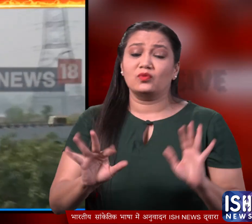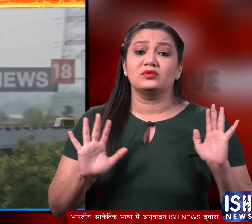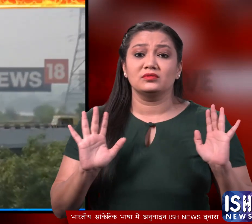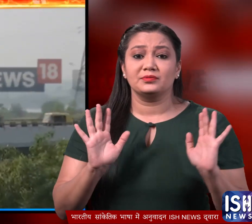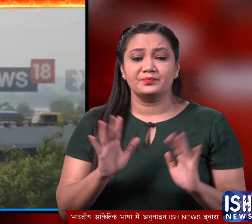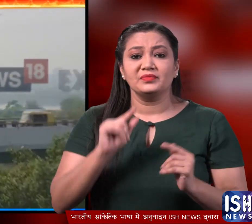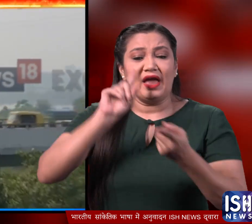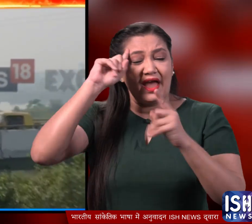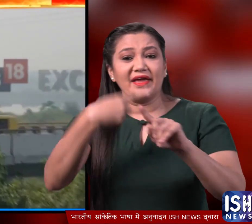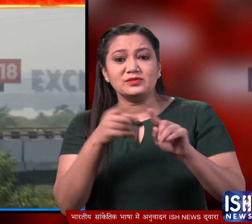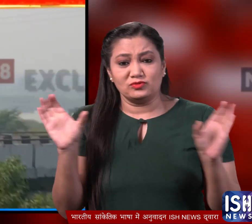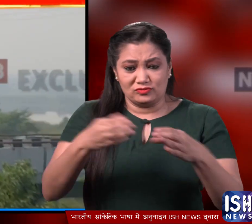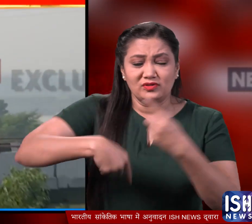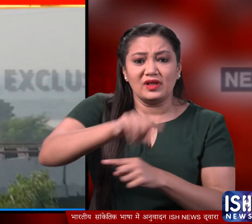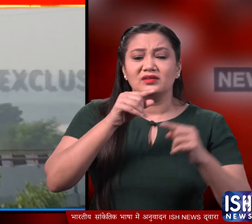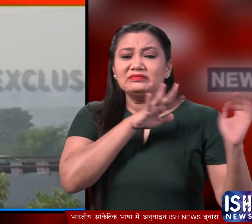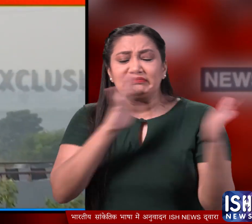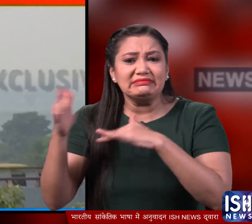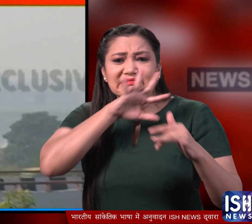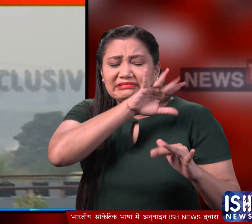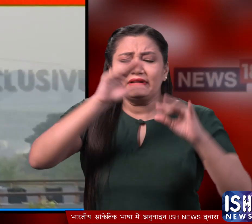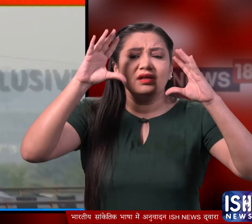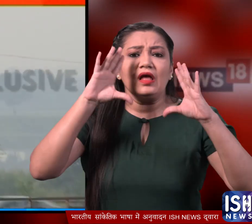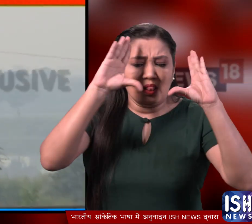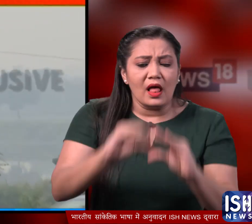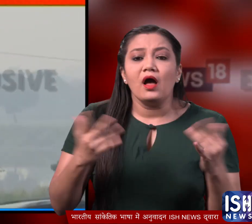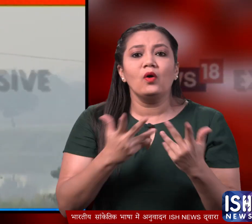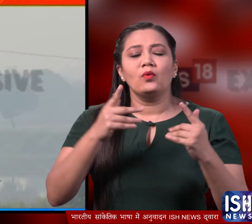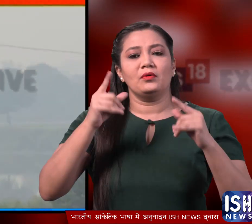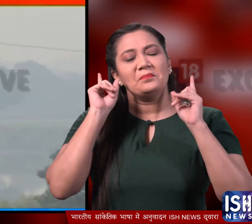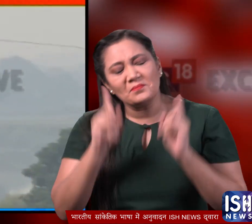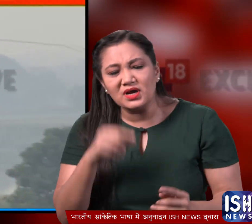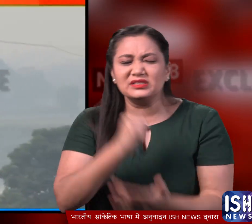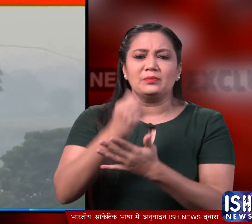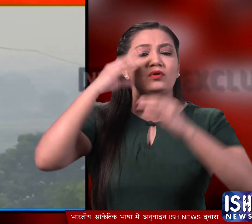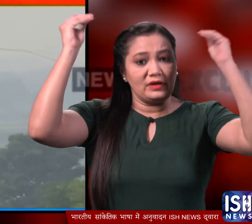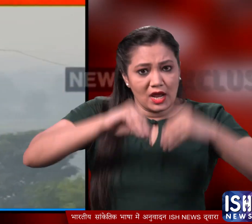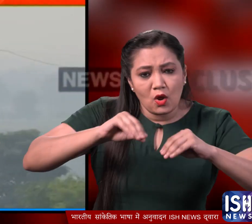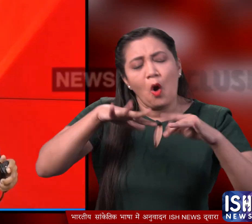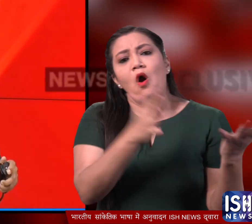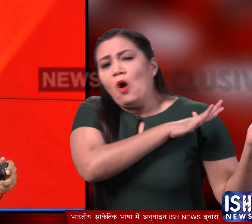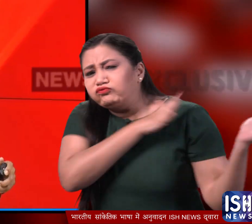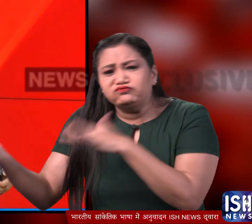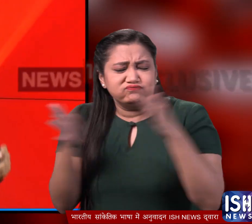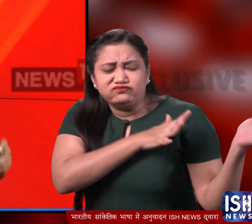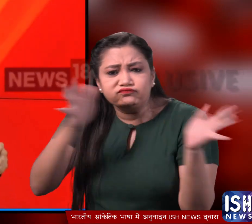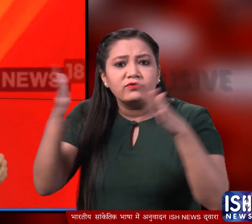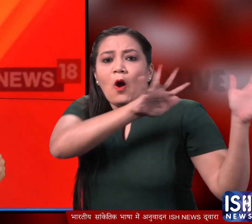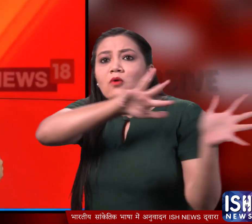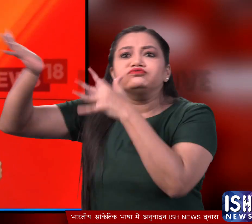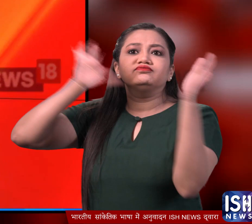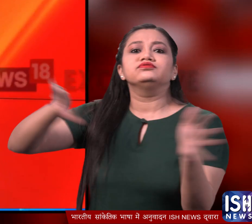وششکیوں کا ماننا ہے کہ پردوشن کا ستر کم ہونے کے لیے بارش کا ہونا یا پھر تیز ہواوں کا چلنا ضروری ہے جس کا فلال کوئی